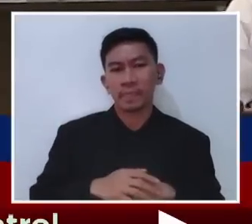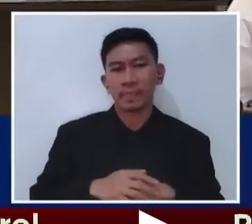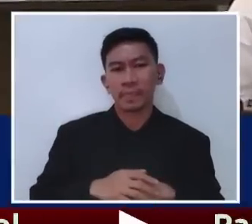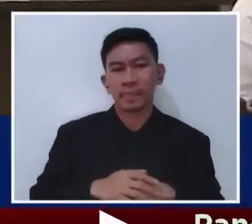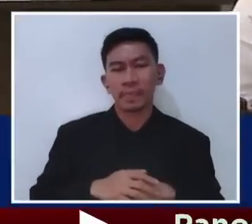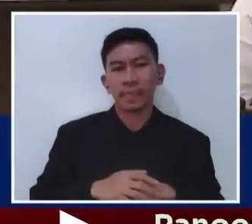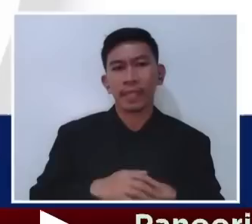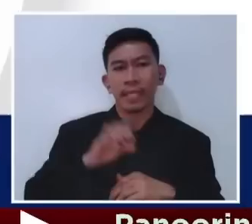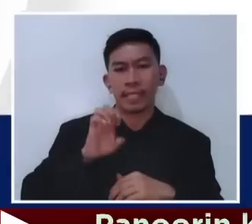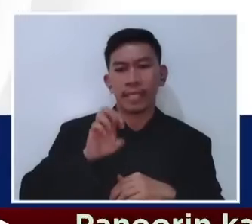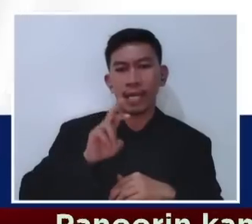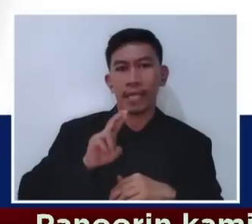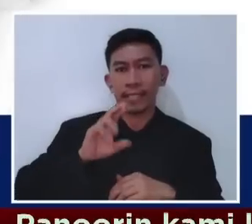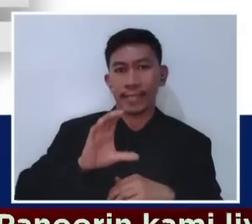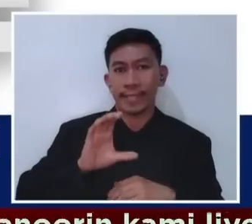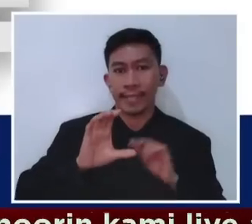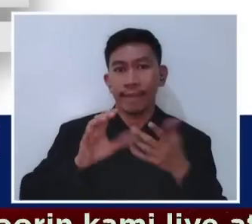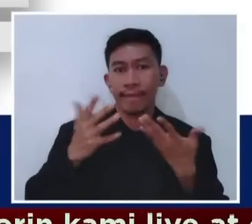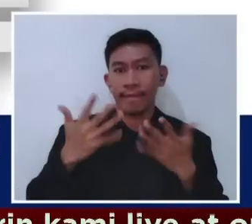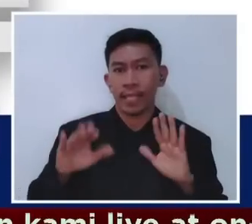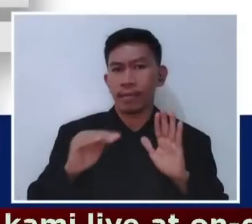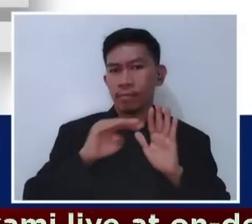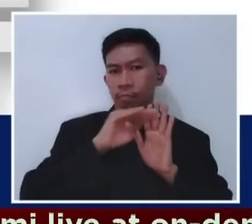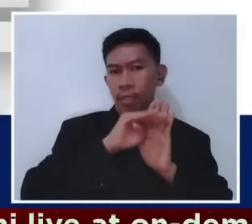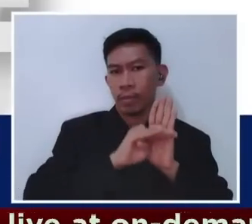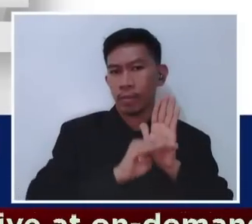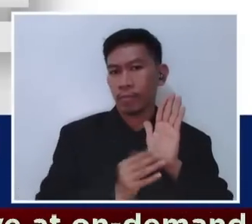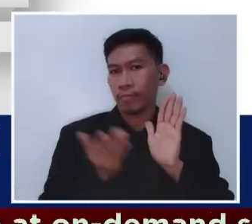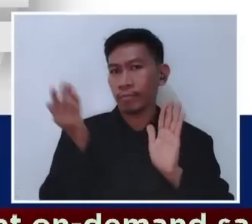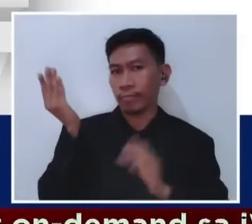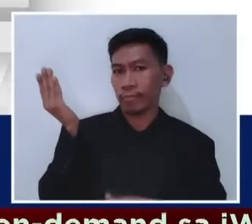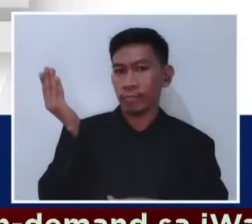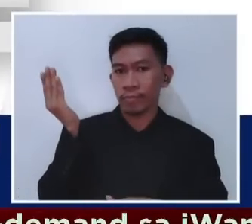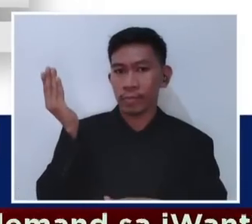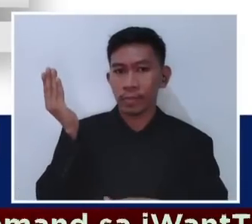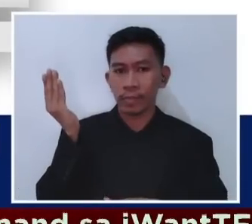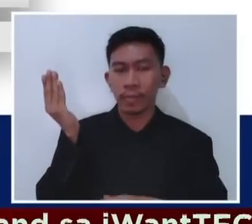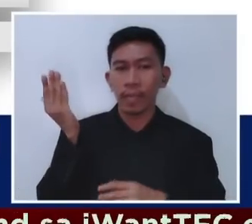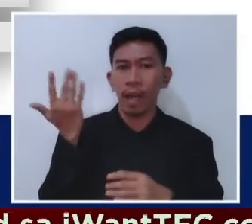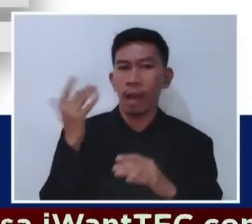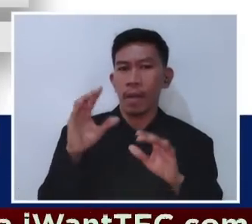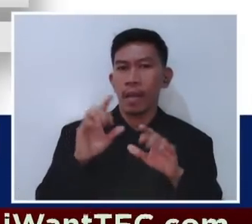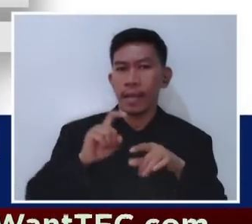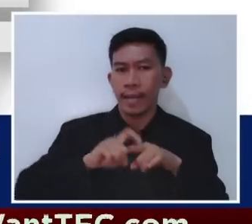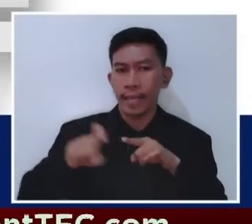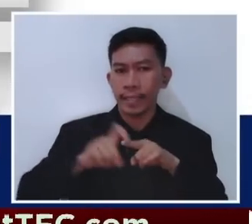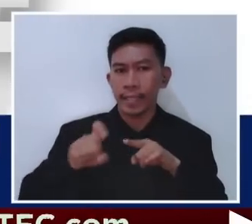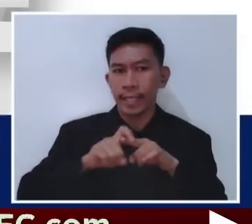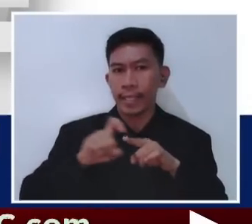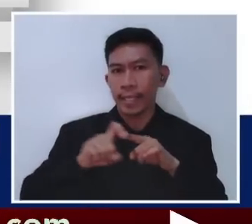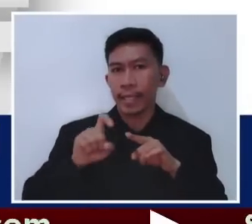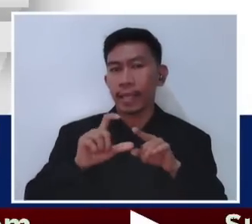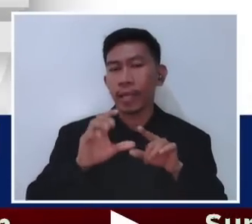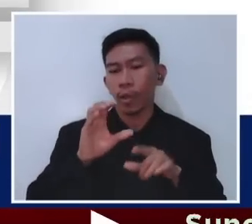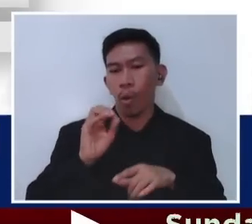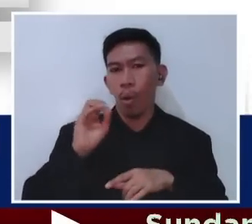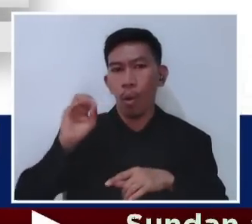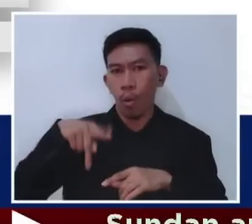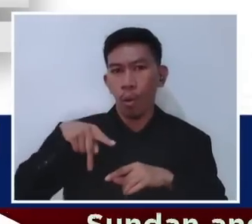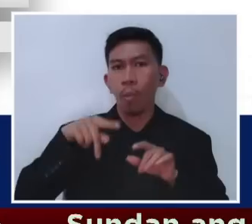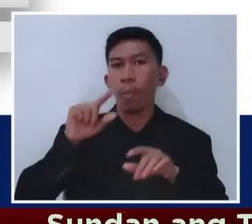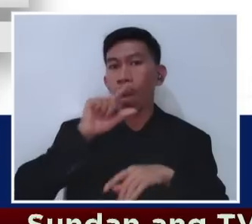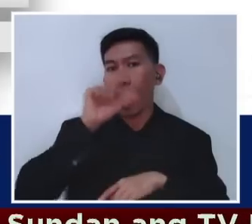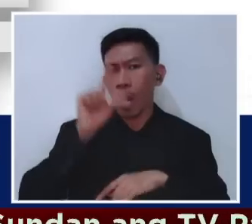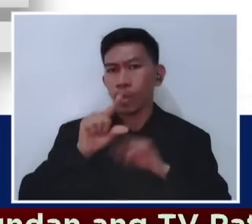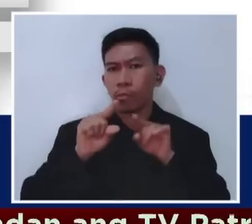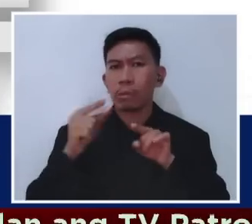Energy Regulatory Commission ang listahan ng 20 electric cooperatives sa Luzon na hindi pa nagsusumiti ng dokumento